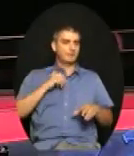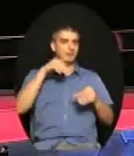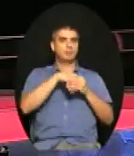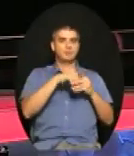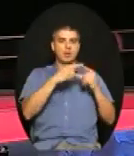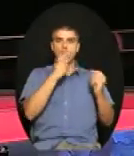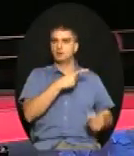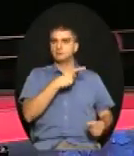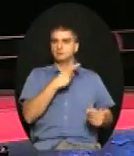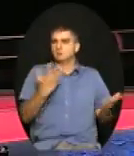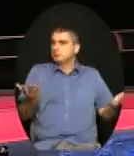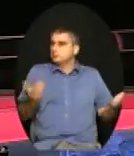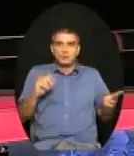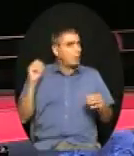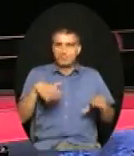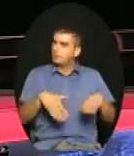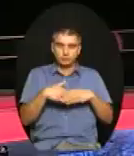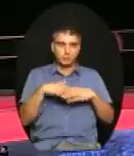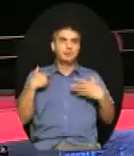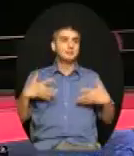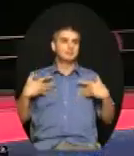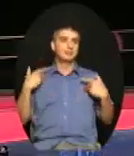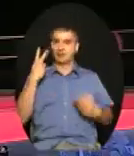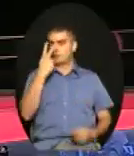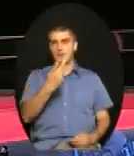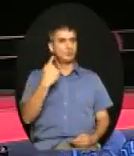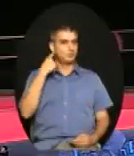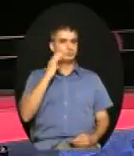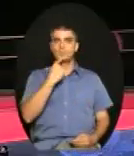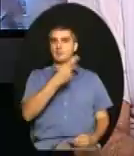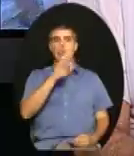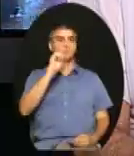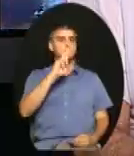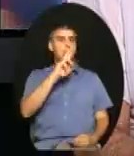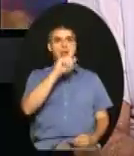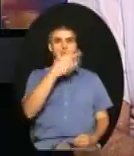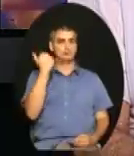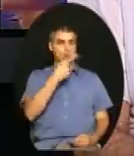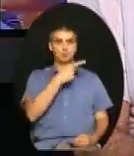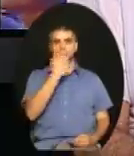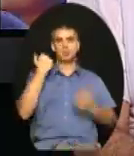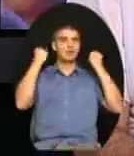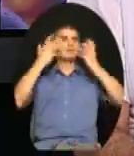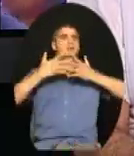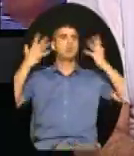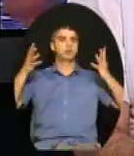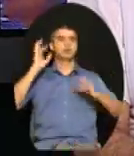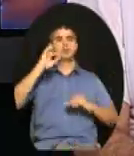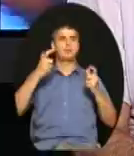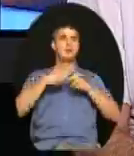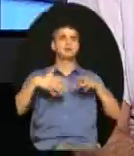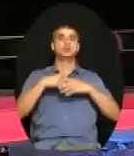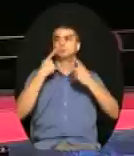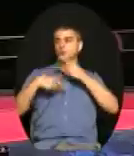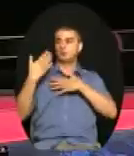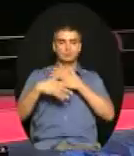בתוכה. והנה לא בא השלום. אני שמח דווקא לראות את, ולשמוע את מה שאמר מוסי רז מקודם, שזו הייתה הפגנה הגדולה ביותר של מחנה השלום